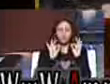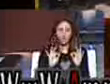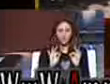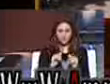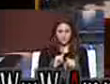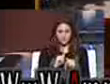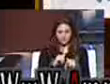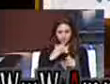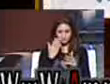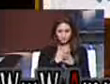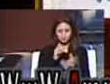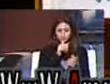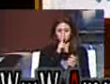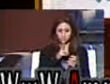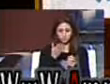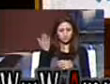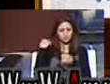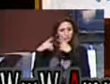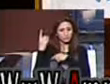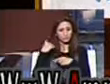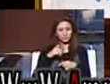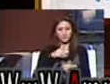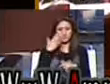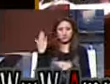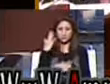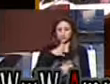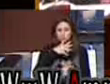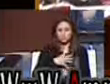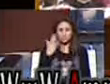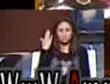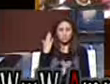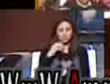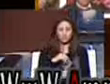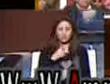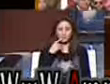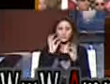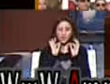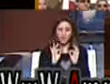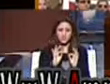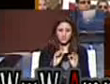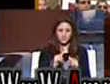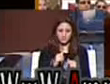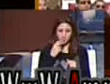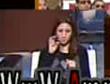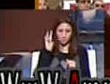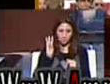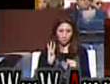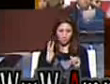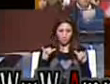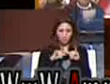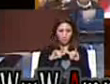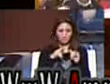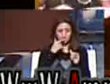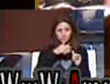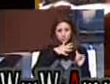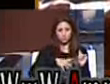على تصريحات المرشح الرئاسي السابق حازم صلاح أبو إسماعيل. طلعتنا طبعا المواقع الإلكترونية إن إن إن الشيخ حازم